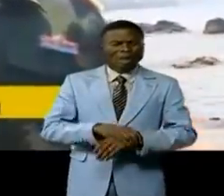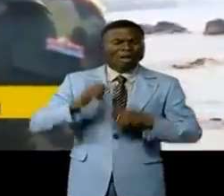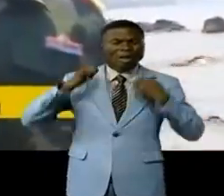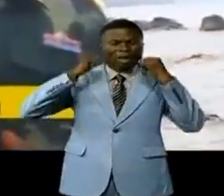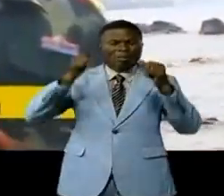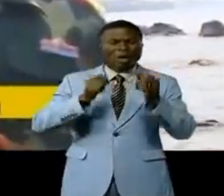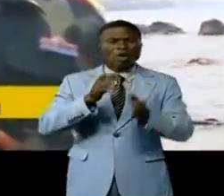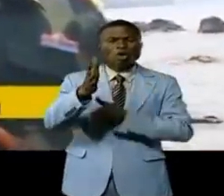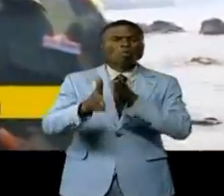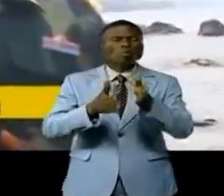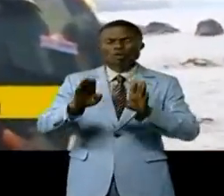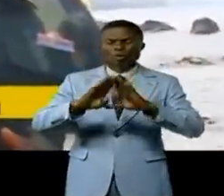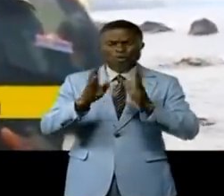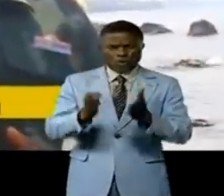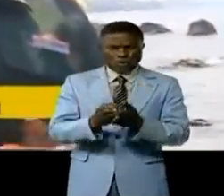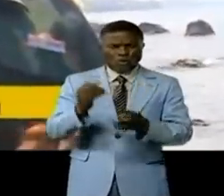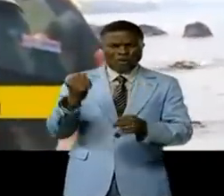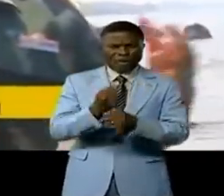pêcheurs clandestins